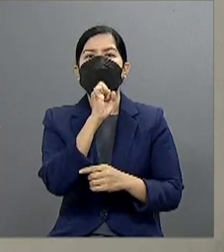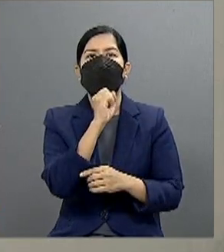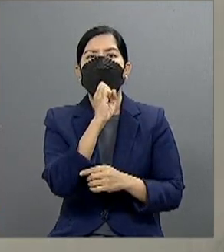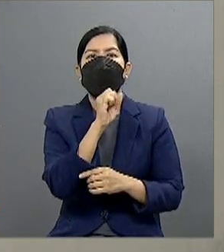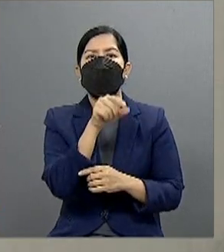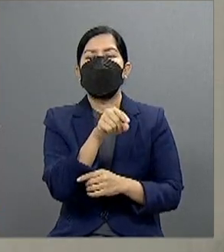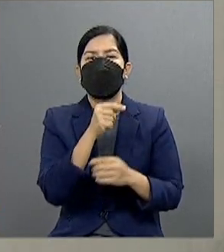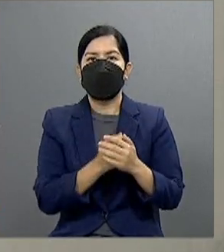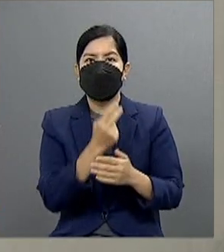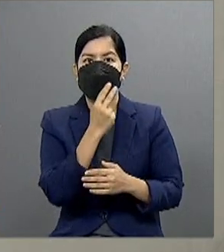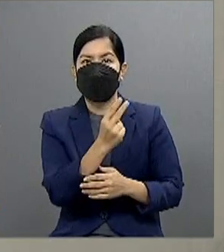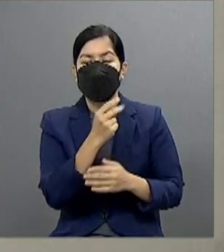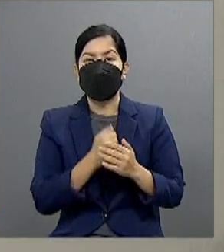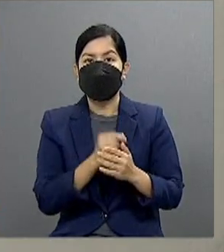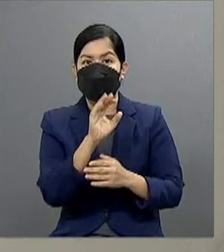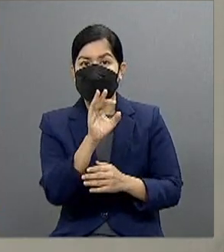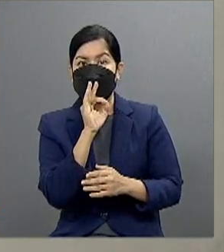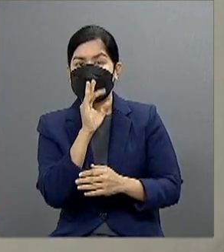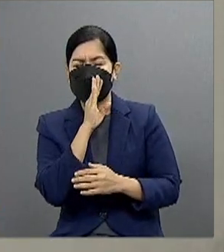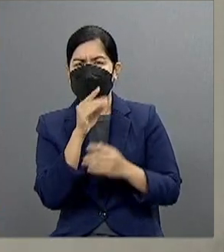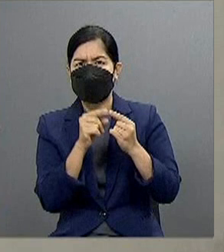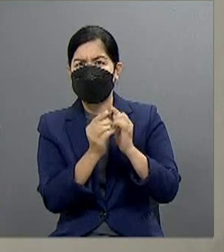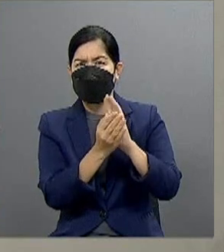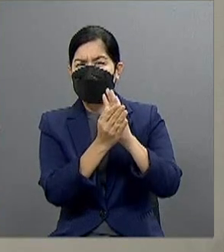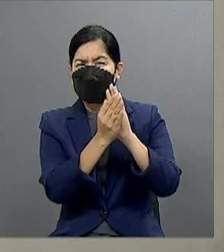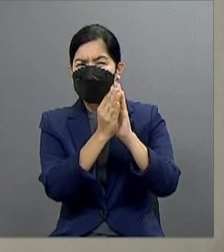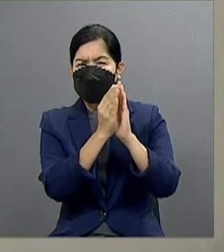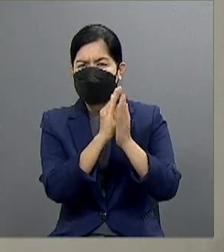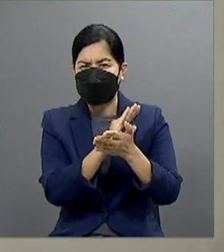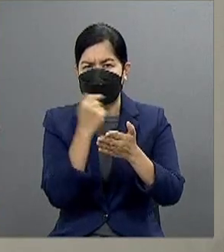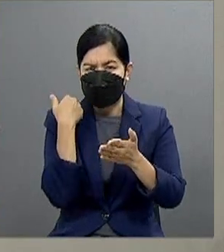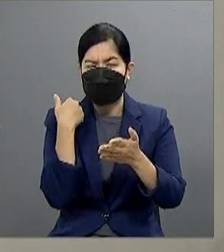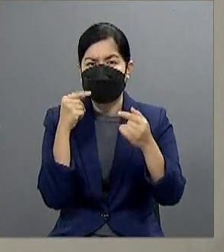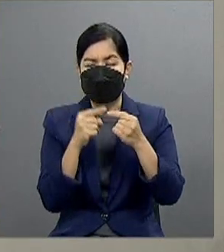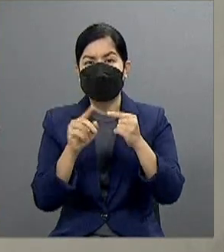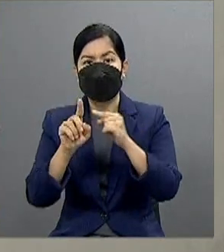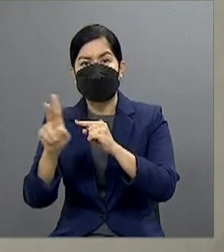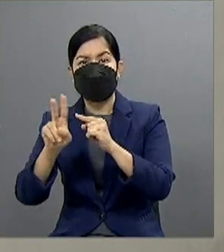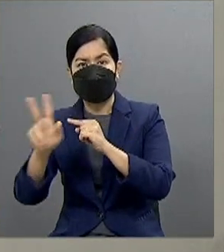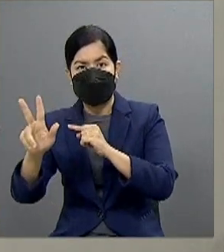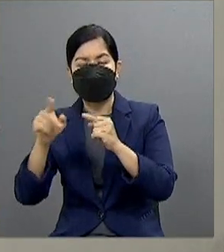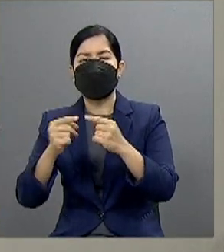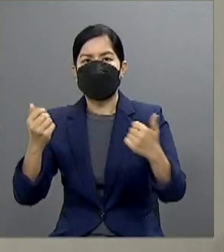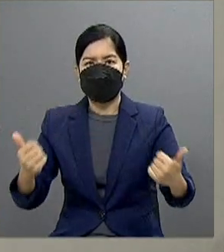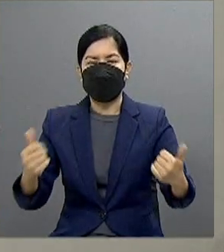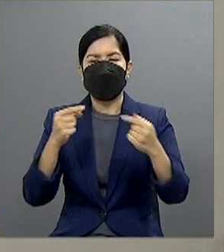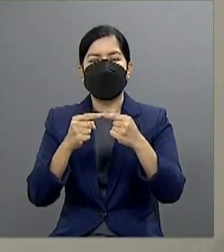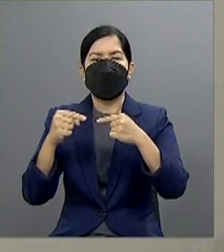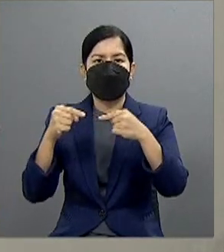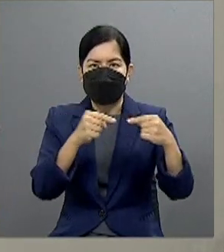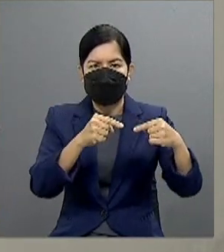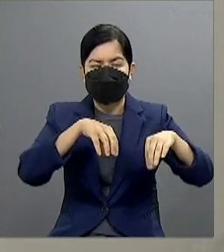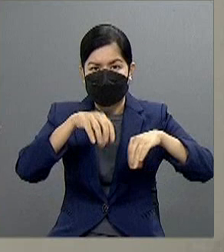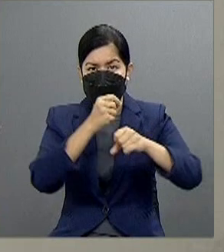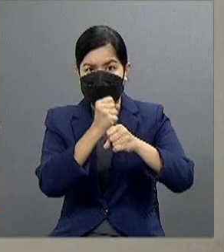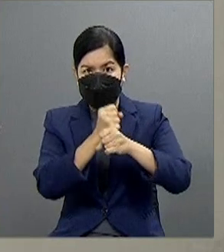ที่มันกลายพันธุ์เพื่อที่จะลงเฟส2เฟส3ต่อไปหรือเปล่าซึ่งตอนนี้เราก็ไม่ได้หยุดทำของสายพันธุ์อื่นๆเมื่อลงเฟส1เส